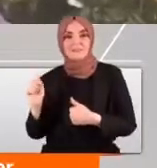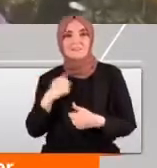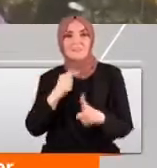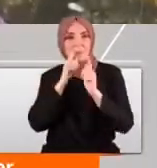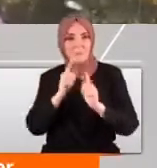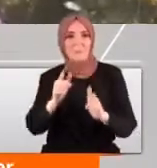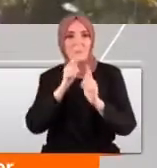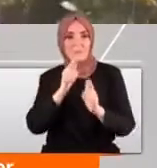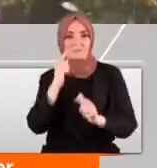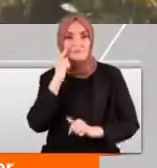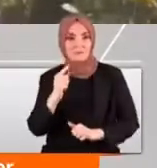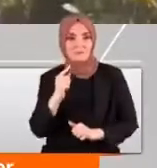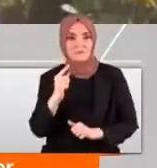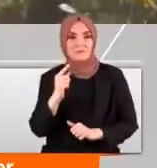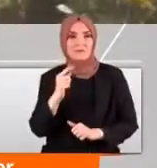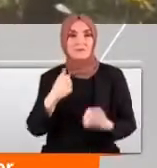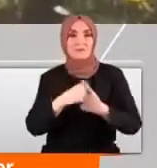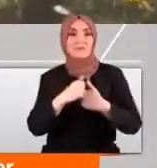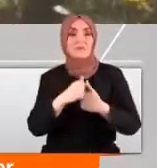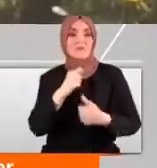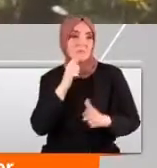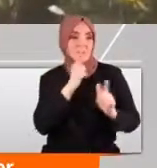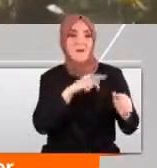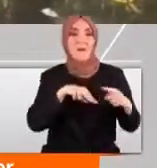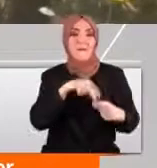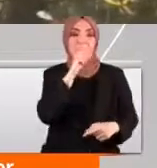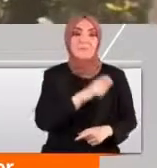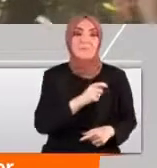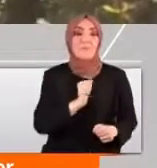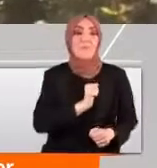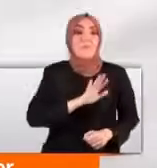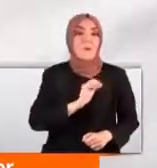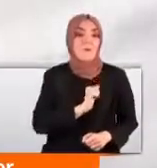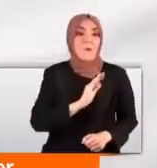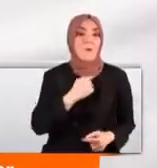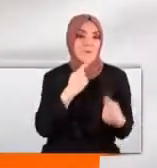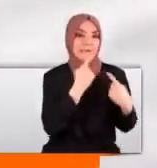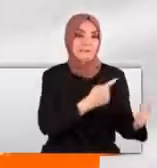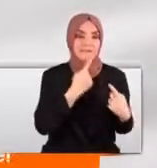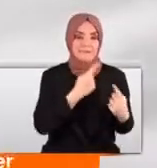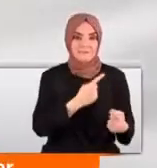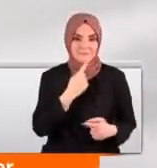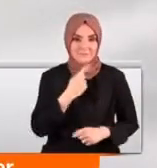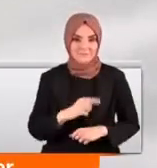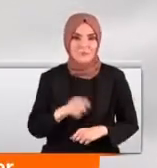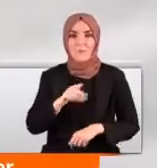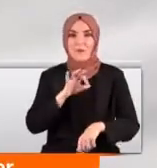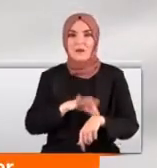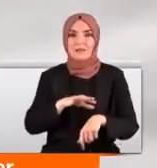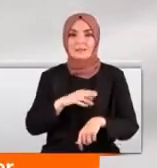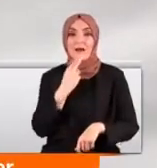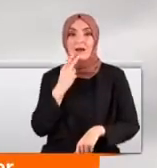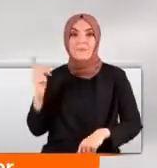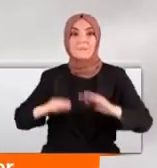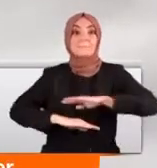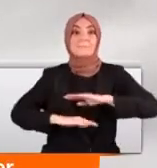Ahmet de ondan sonra yavaş yavaş Ahmet korkma diye Ahmet'i de teşarif verdim. Bu arada hanım da çıktı balkona, o da